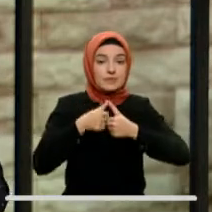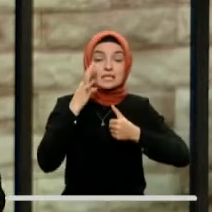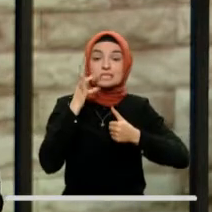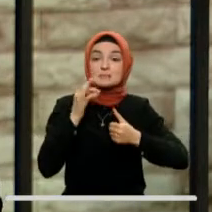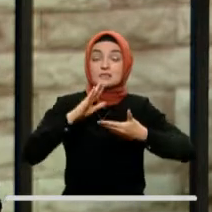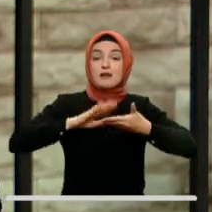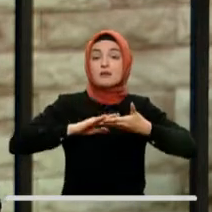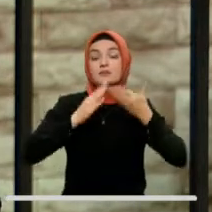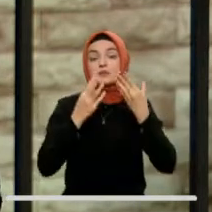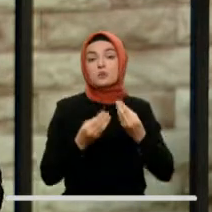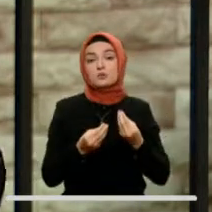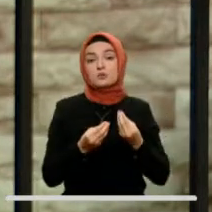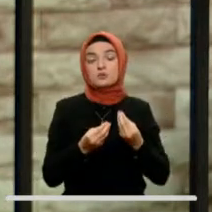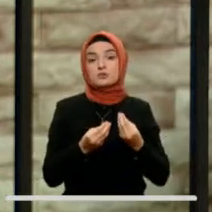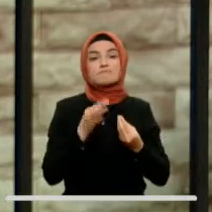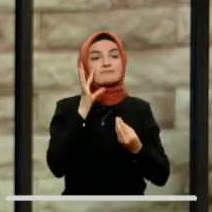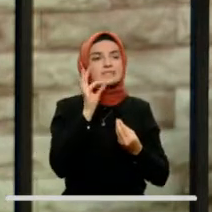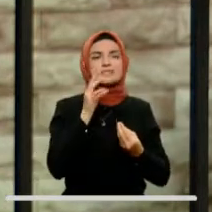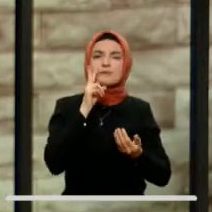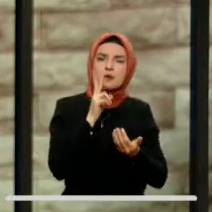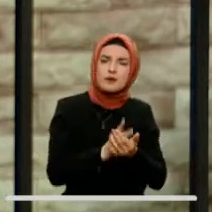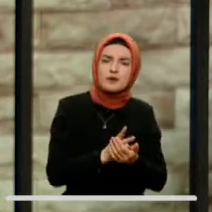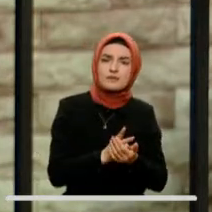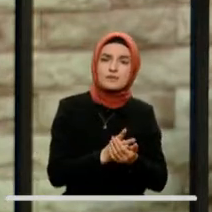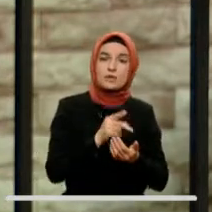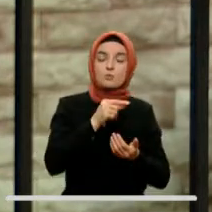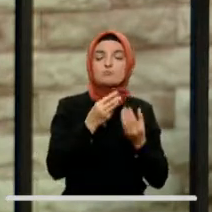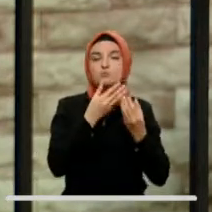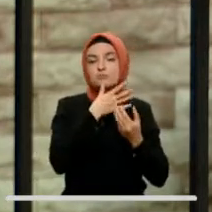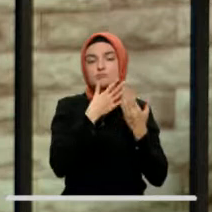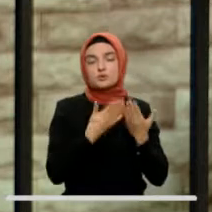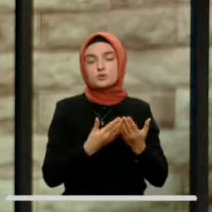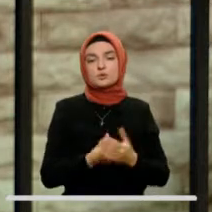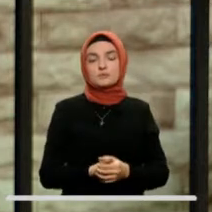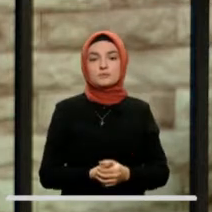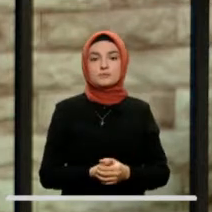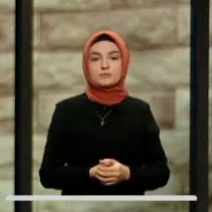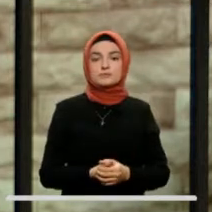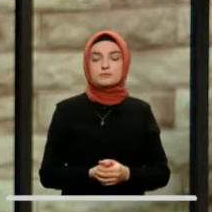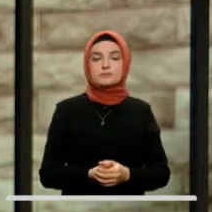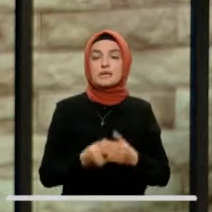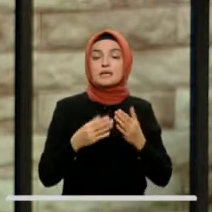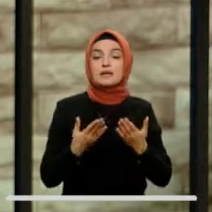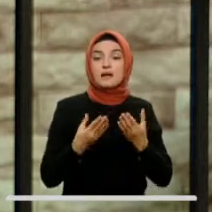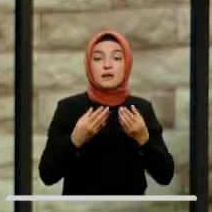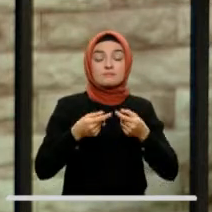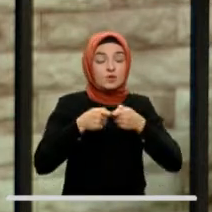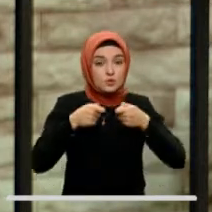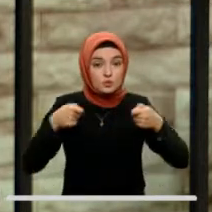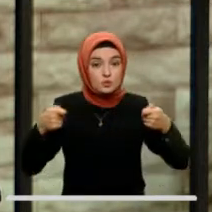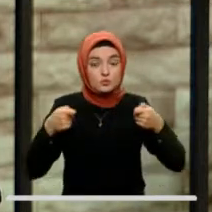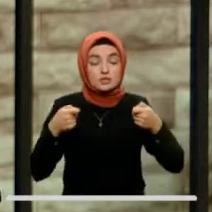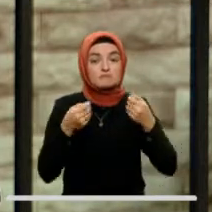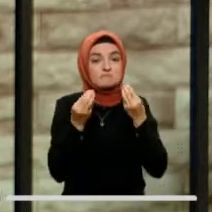arkadaş olacağınızı, kime karar vereceğinizi bunu çok iyi biliyorsunuz. Az çok biliyoruz. Yani siz hangi şeyin kumaşın, ipek mi, naylon